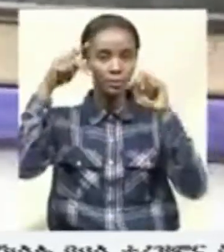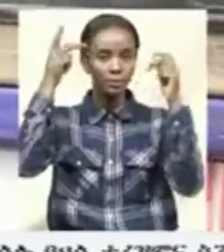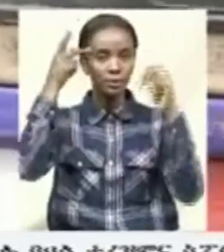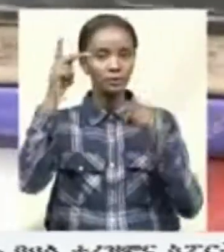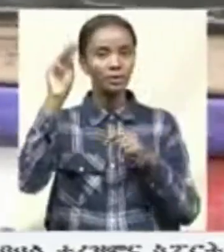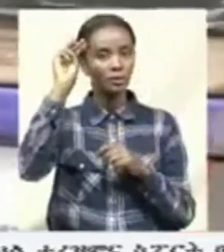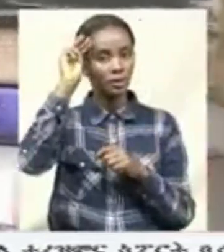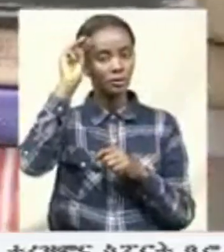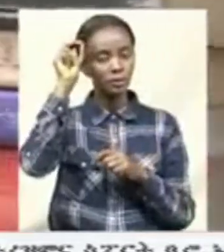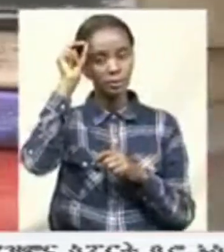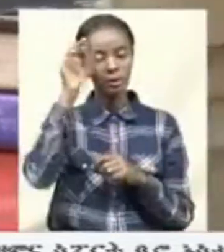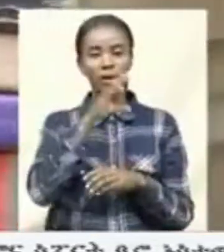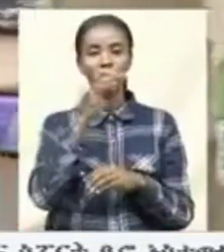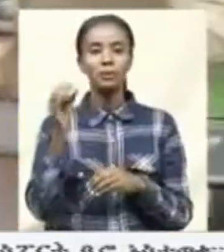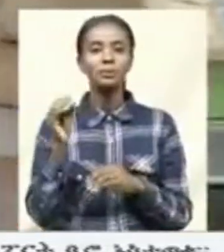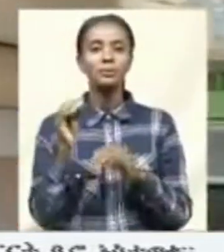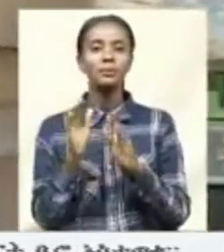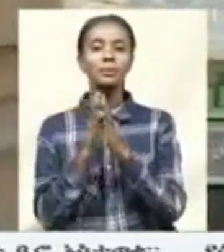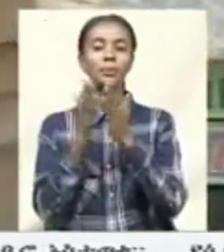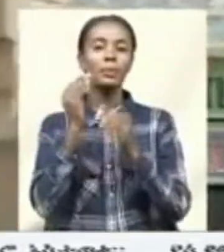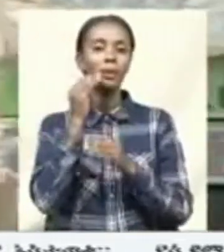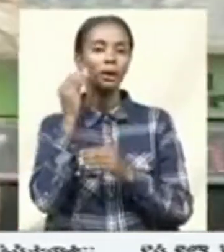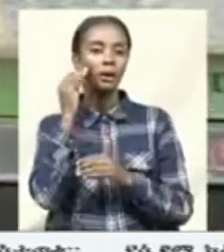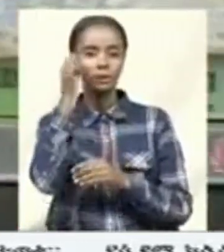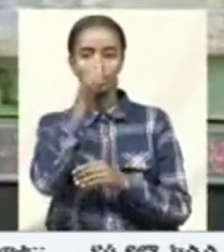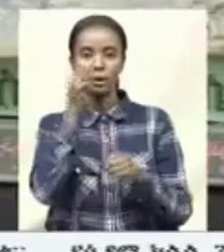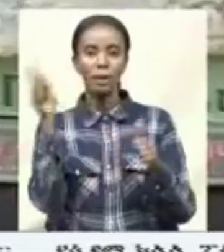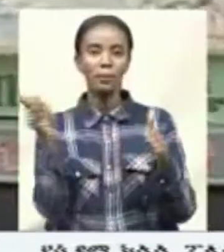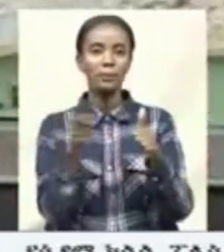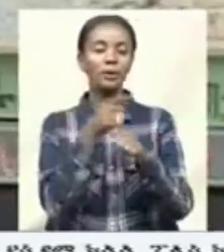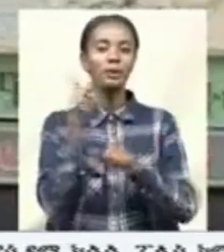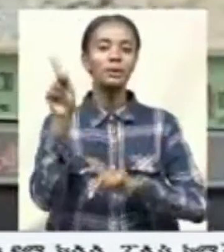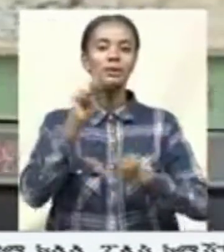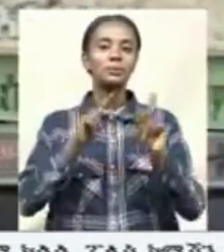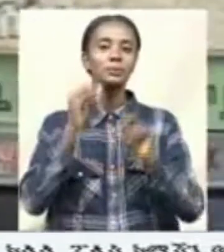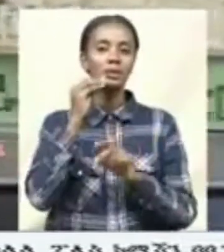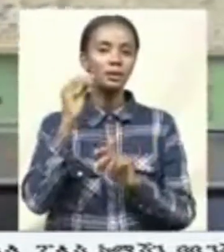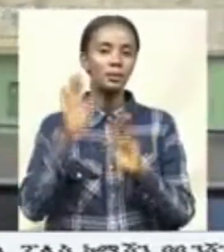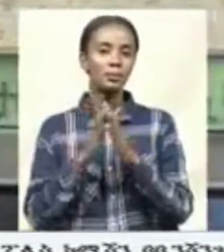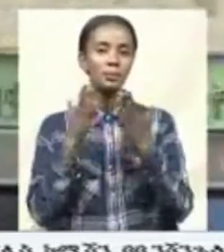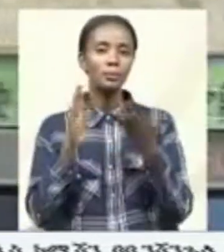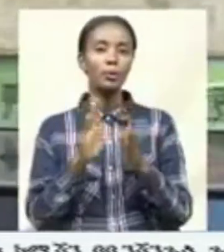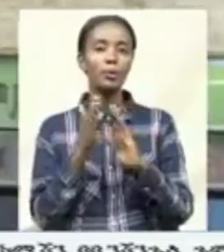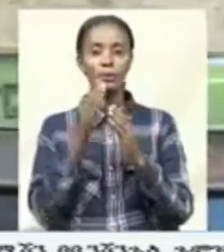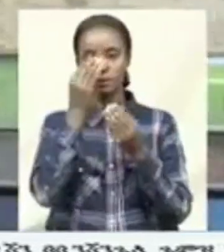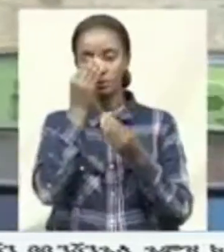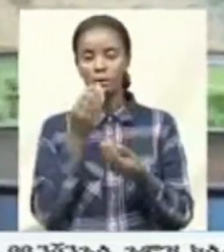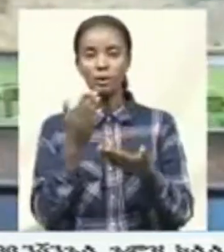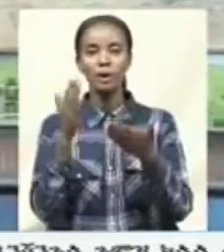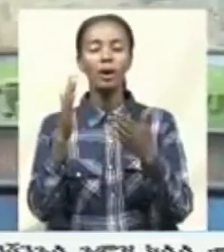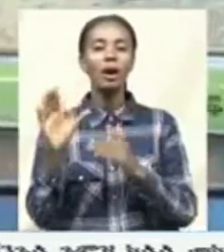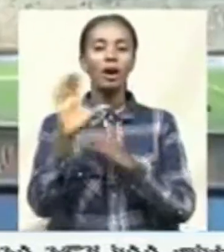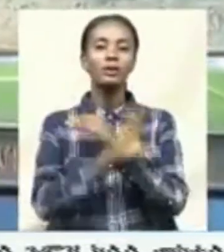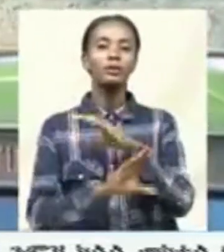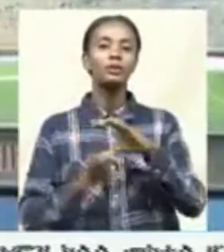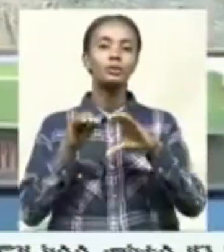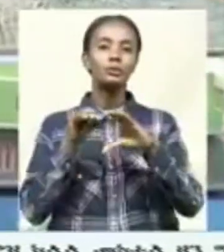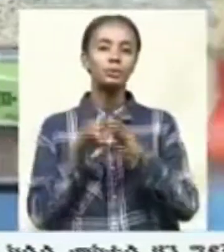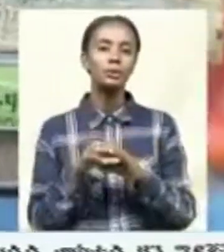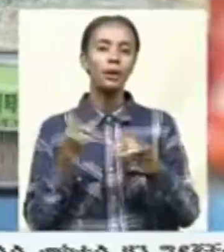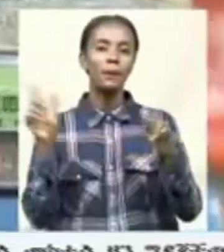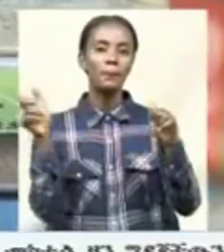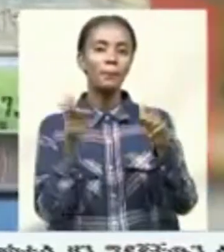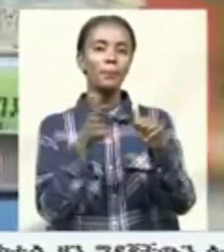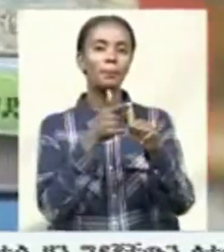ጣሳው ወልዳና የአብሮት ቤተ መጻሕፍት በኢትዮጵያ የመጀመሪያ የህዝብ ቤተ መጻሕፍት መሆኑን አስታውቋል። አገሪቱ ውስጥ የመጀመሪያው